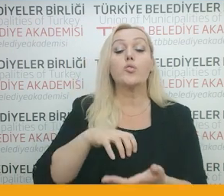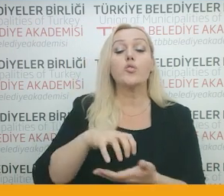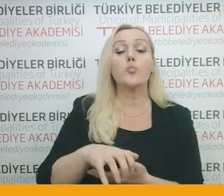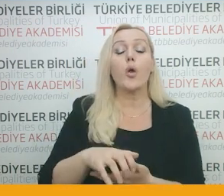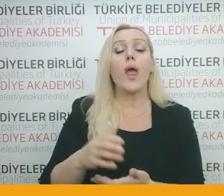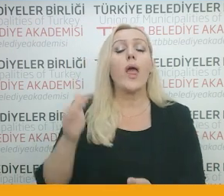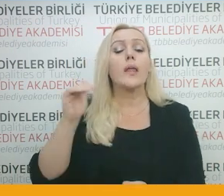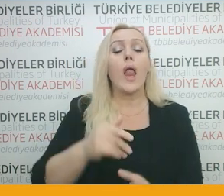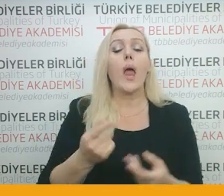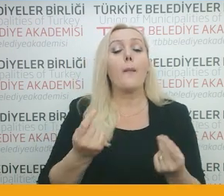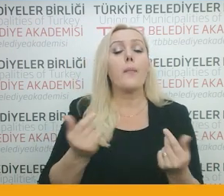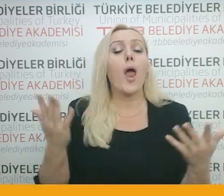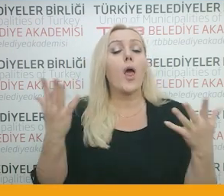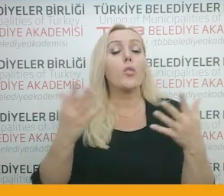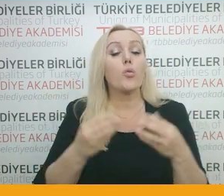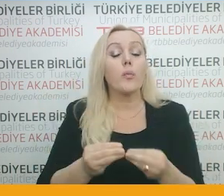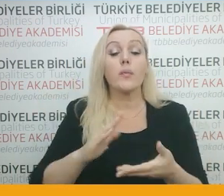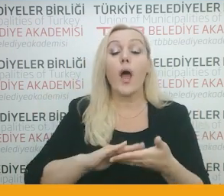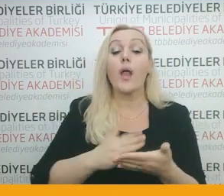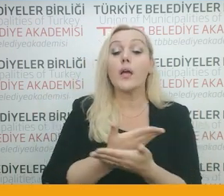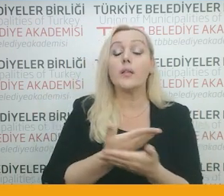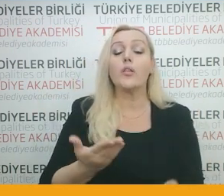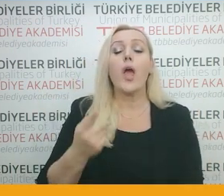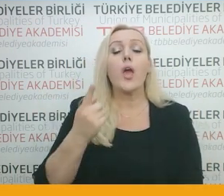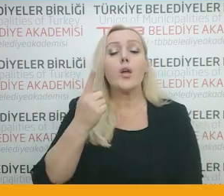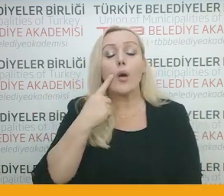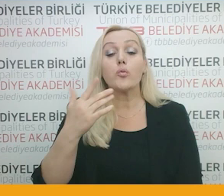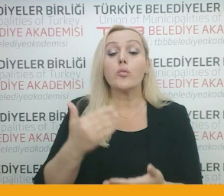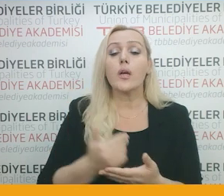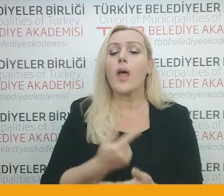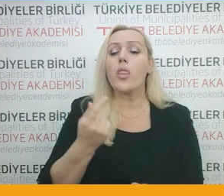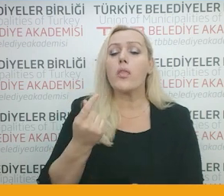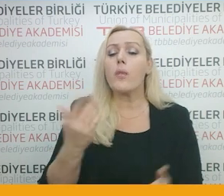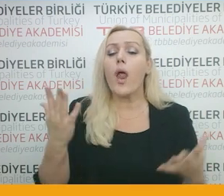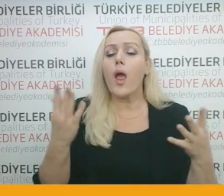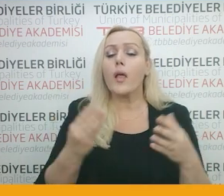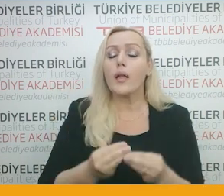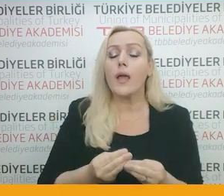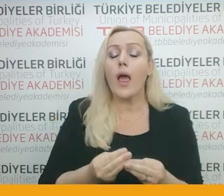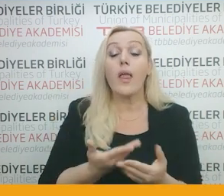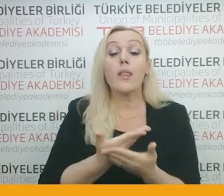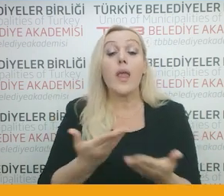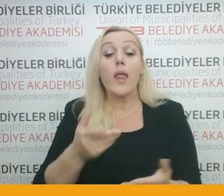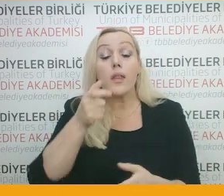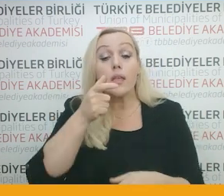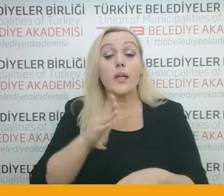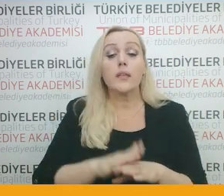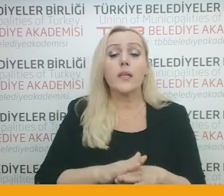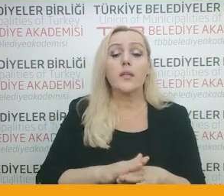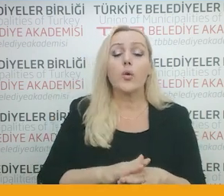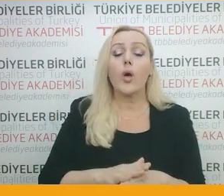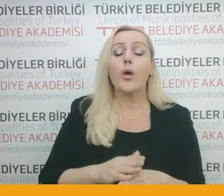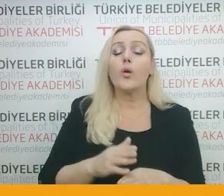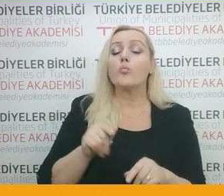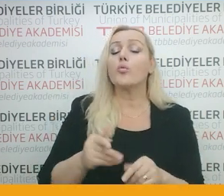gelirlerin toplanması bölümü arkadaşlar. Kamu gelirlerinin toplanırken hangi politikalar izleniyor, izlenmesi